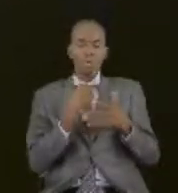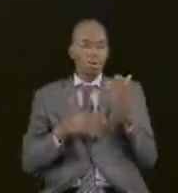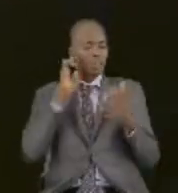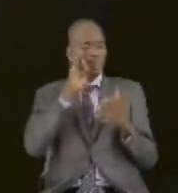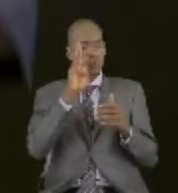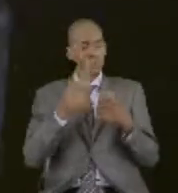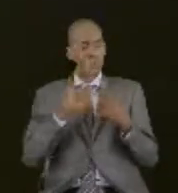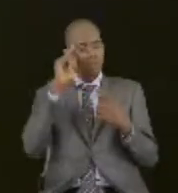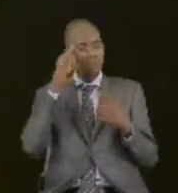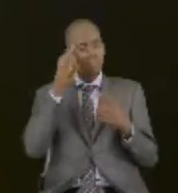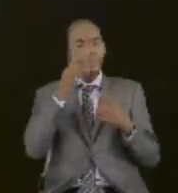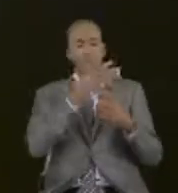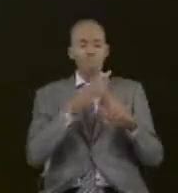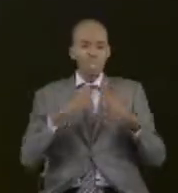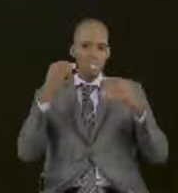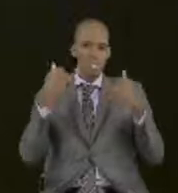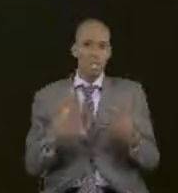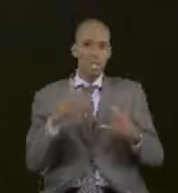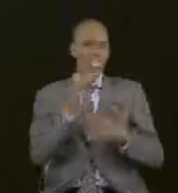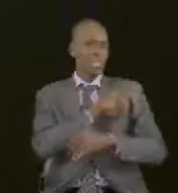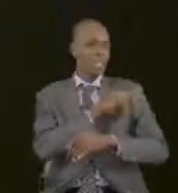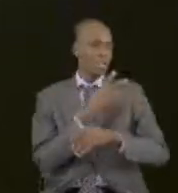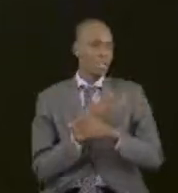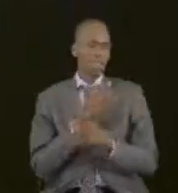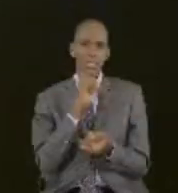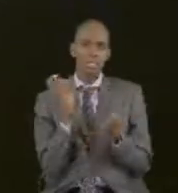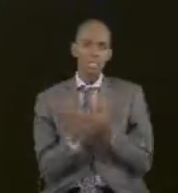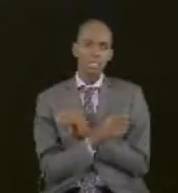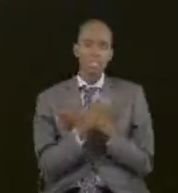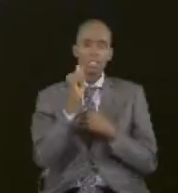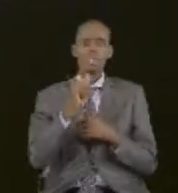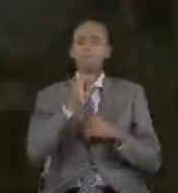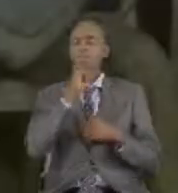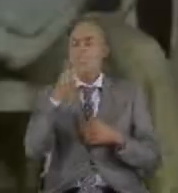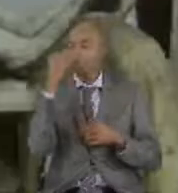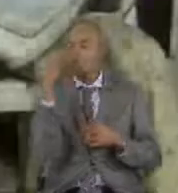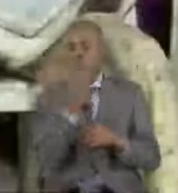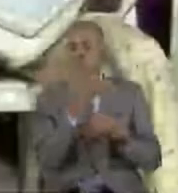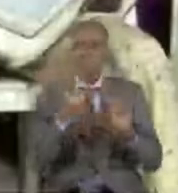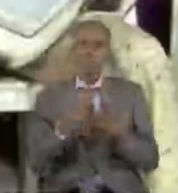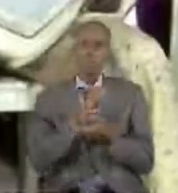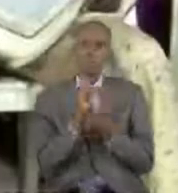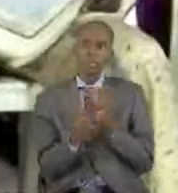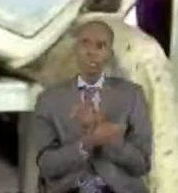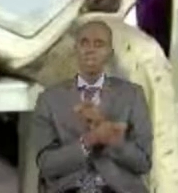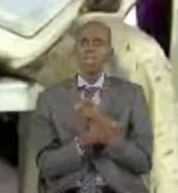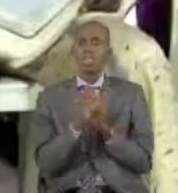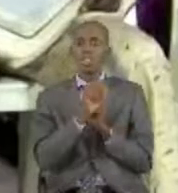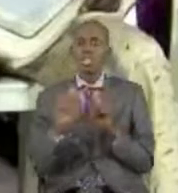ce qu'il faisait. Maintenant, un puissant changement. Un changement, une